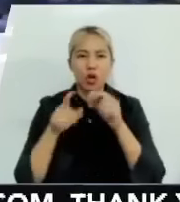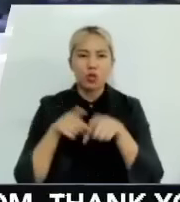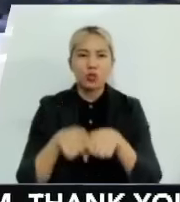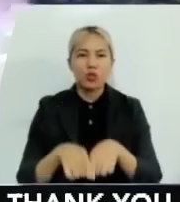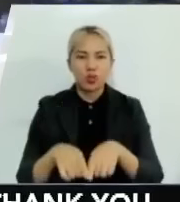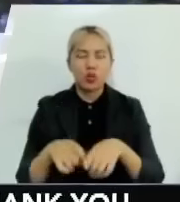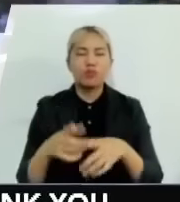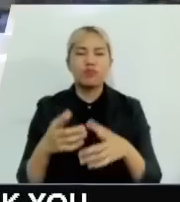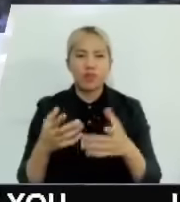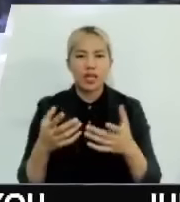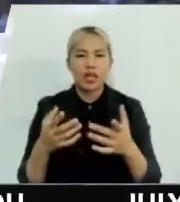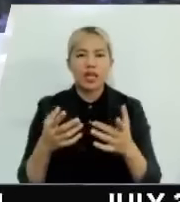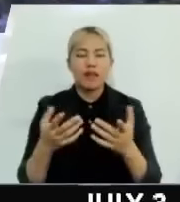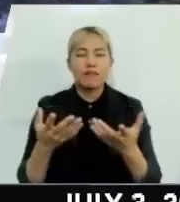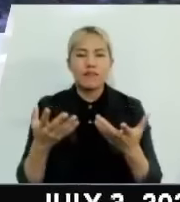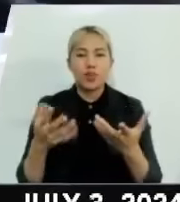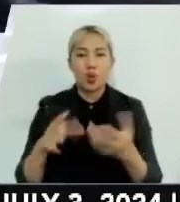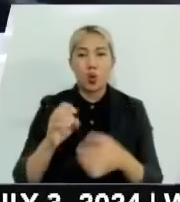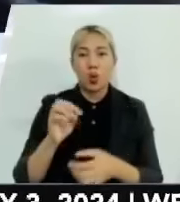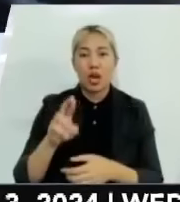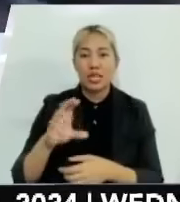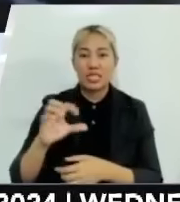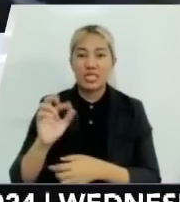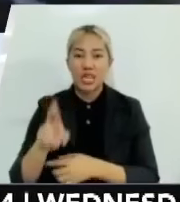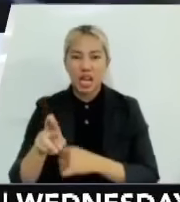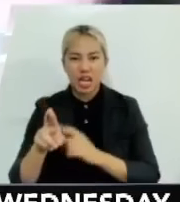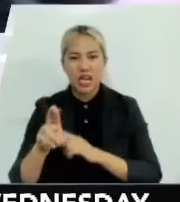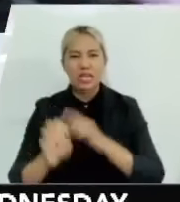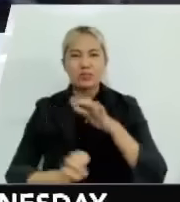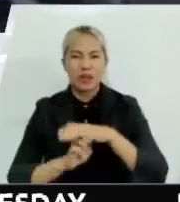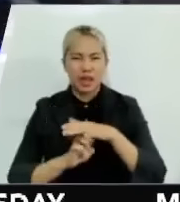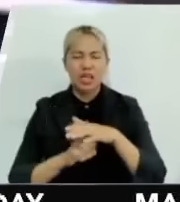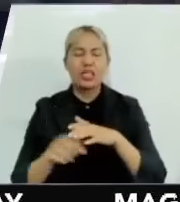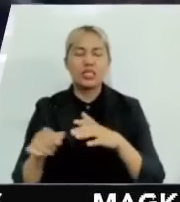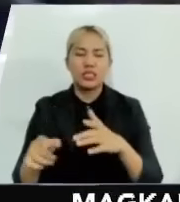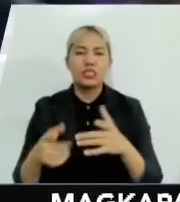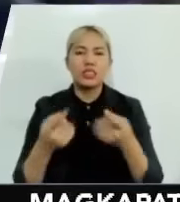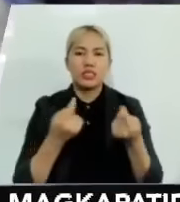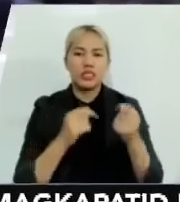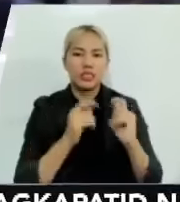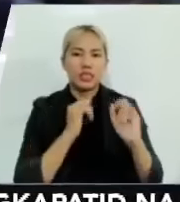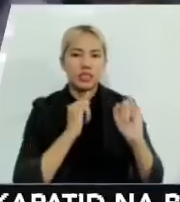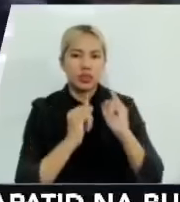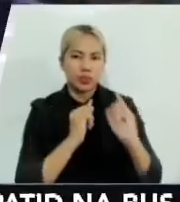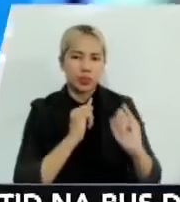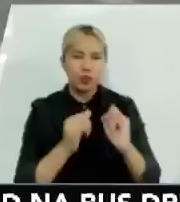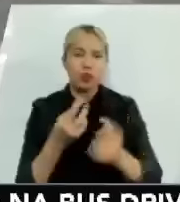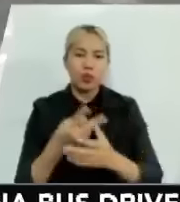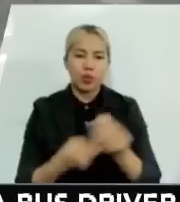niya. Sinusubukan pa ng GMA Regional TV na kuhanan ng pahayag ang magkabilang panig.